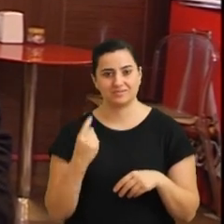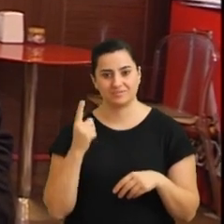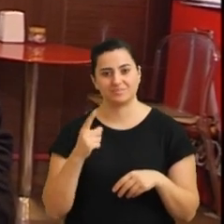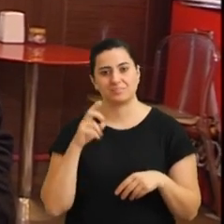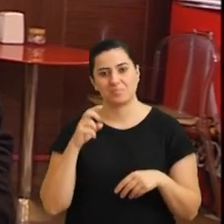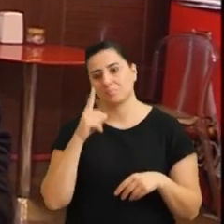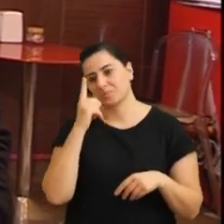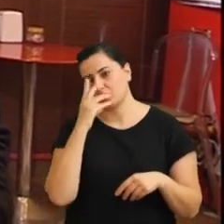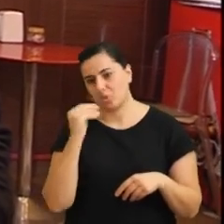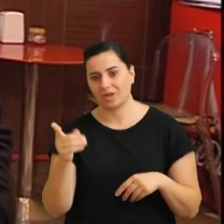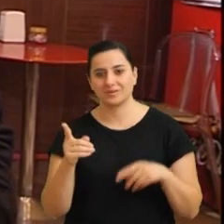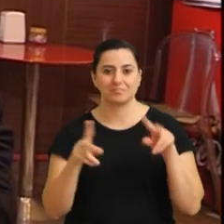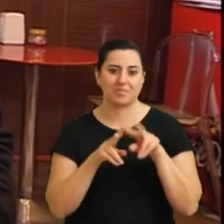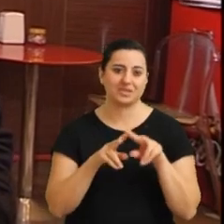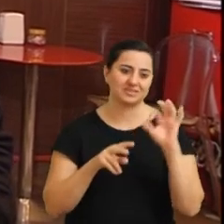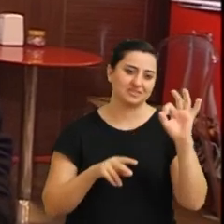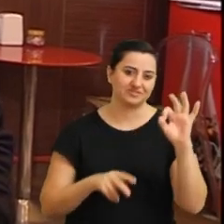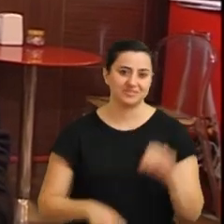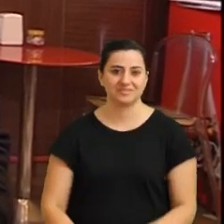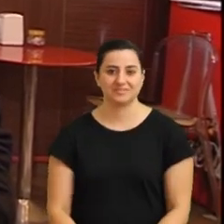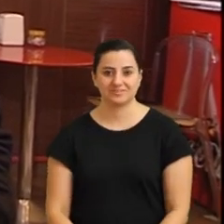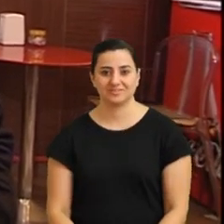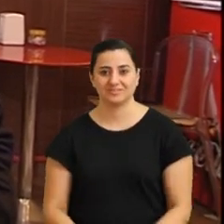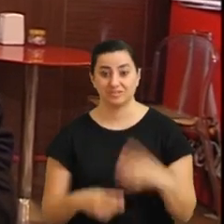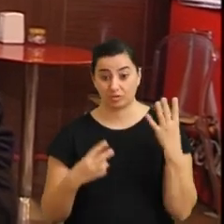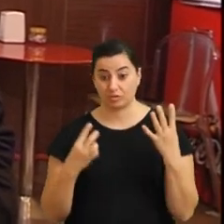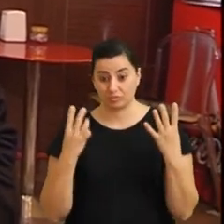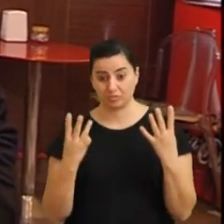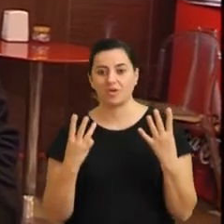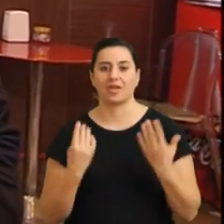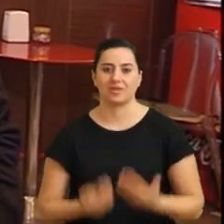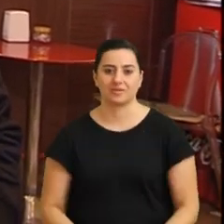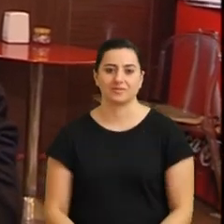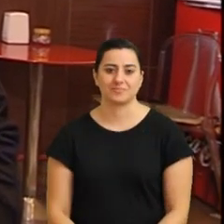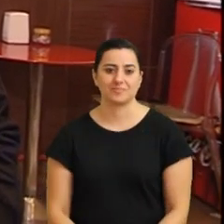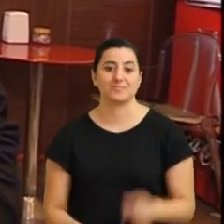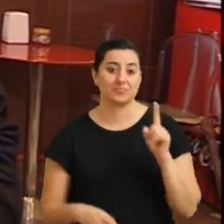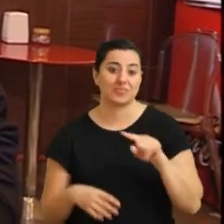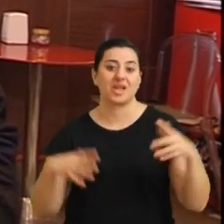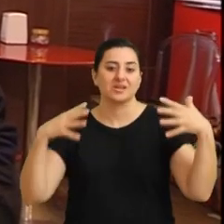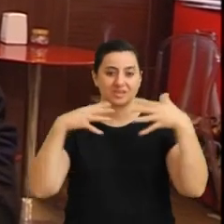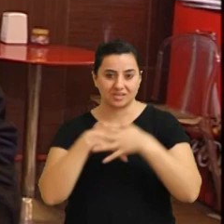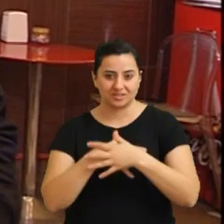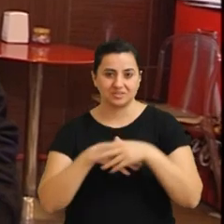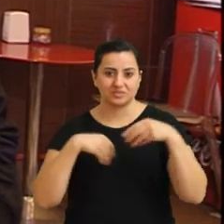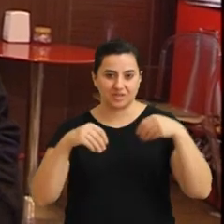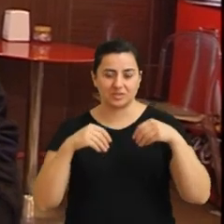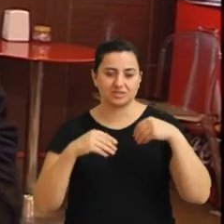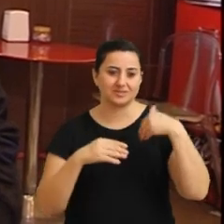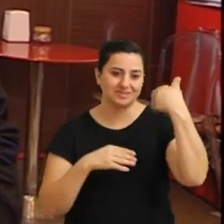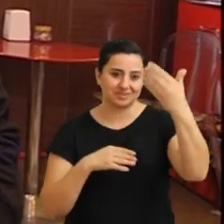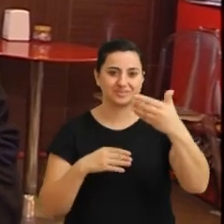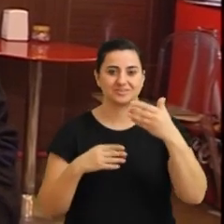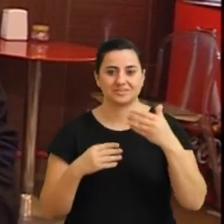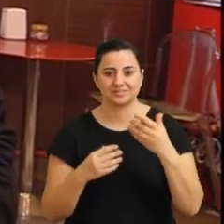Orada Pelin'e 1 puan, Mert'e 0 puan. 4-3. 4-3. Bir de sokak satışı, geleneksel